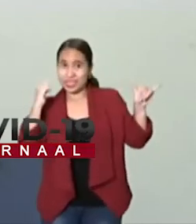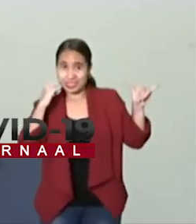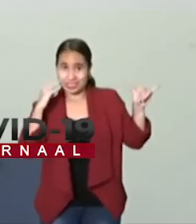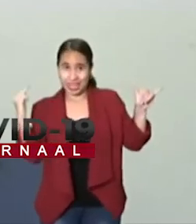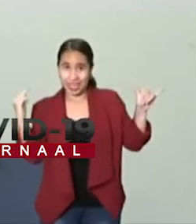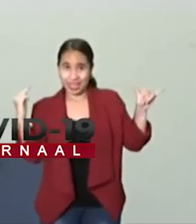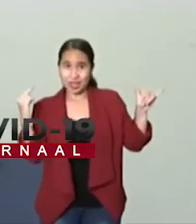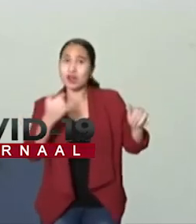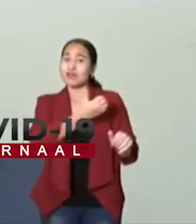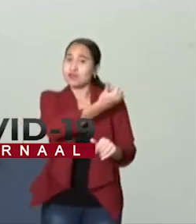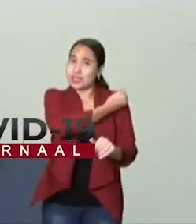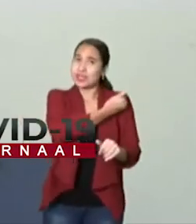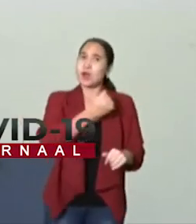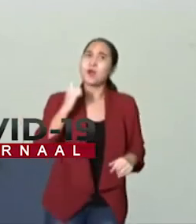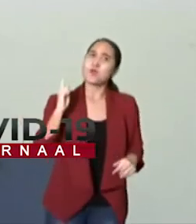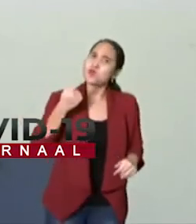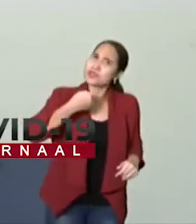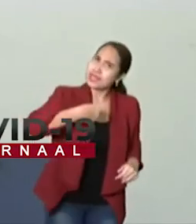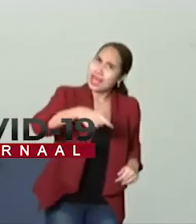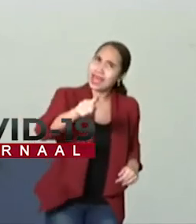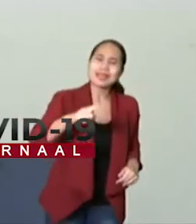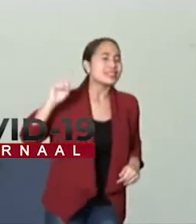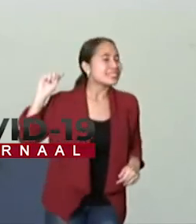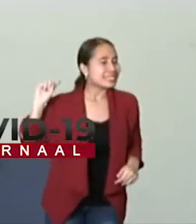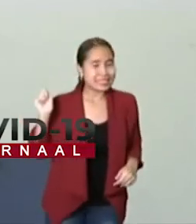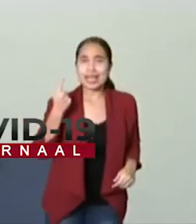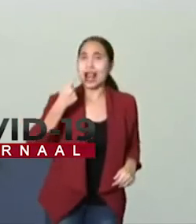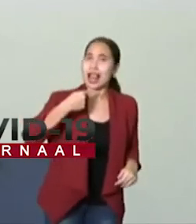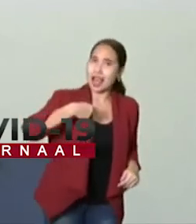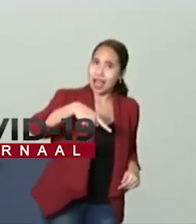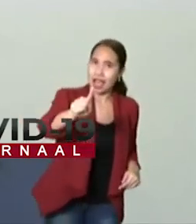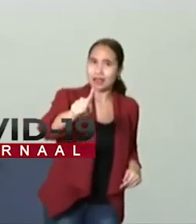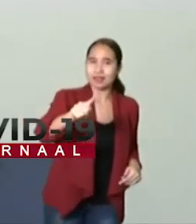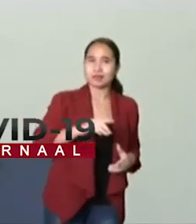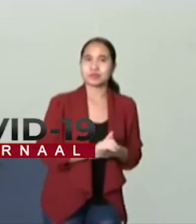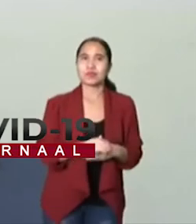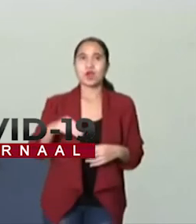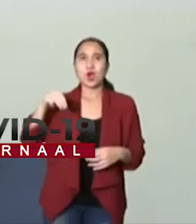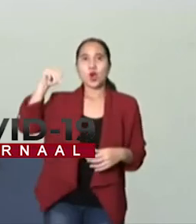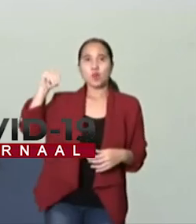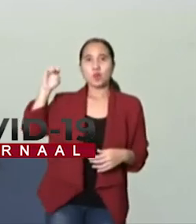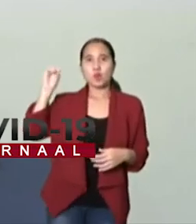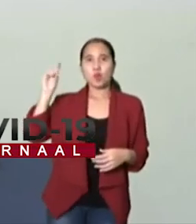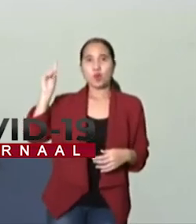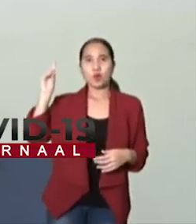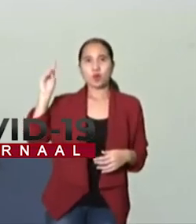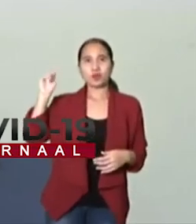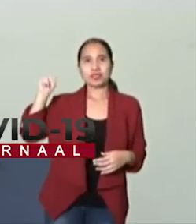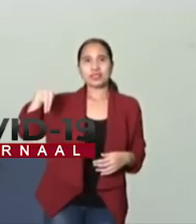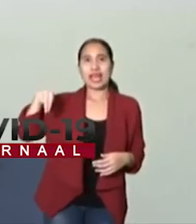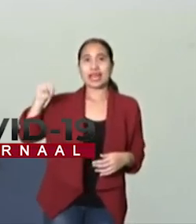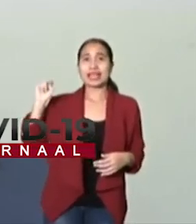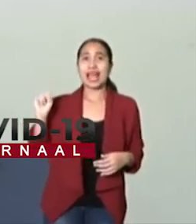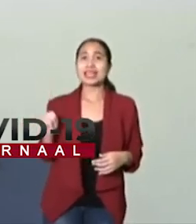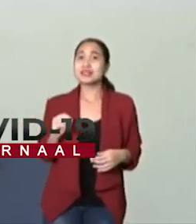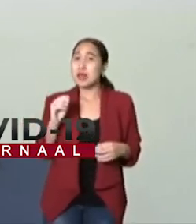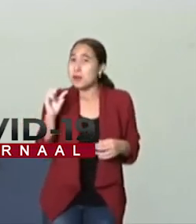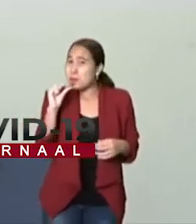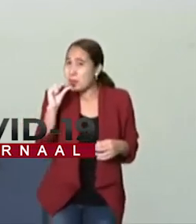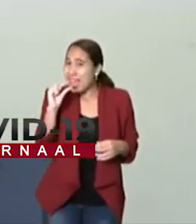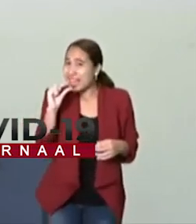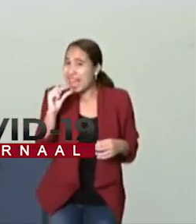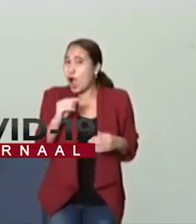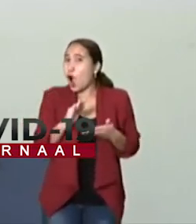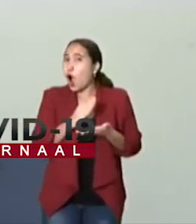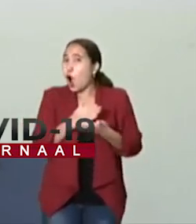vaccinatiesite. No wakti no dry dry, a Moderna sawe abi, a Clari bakatamara, a